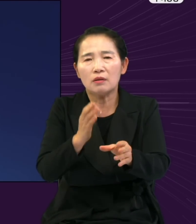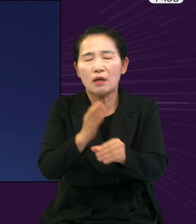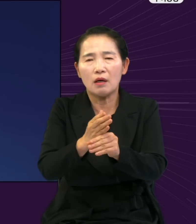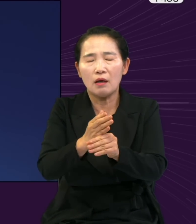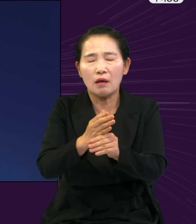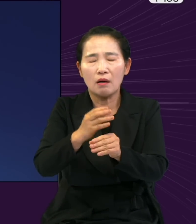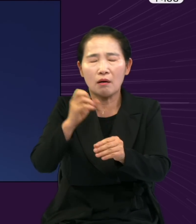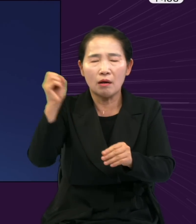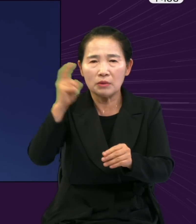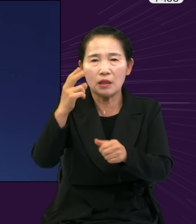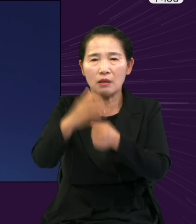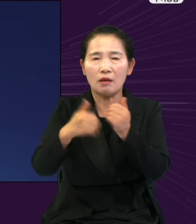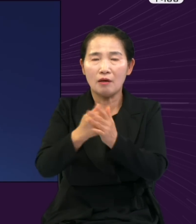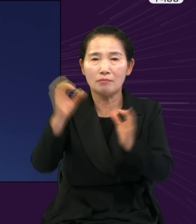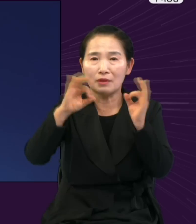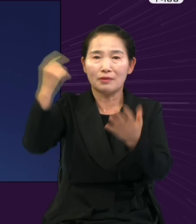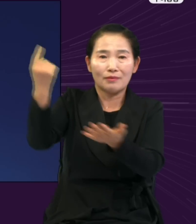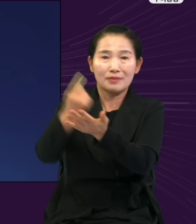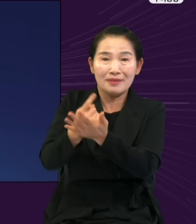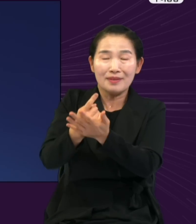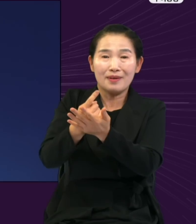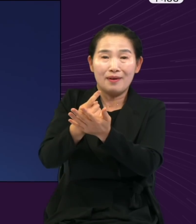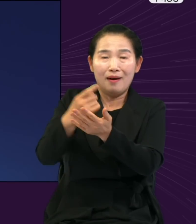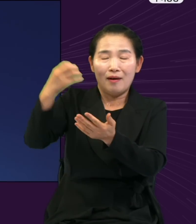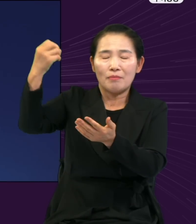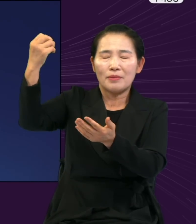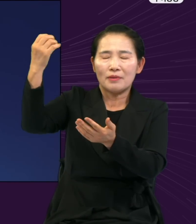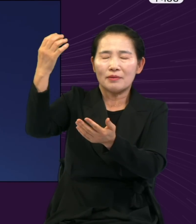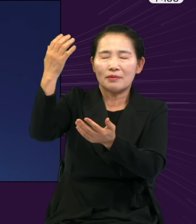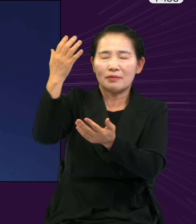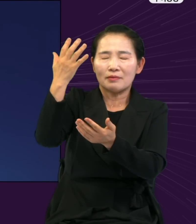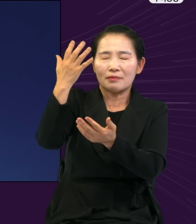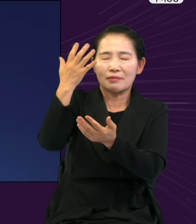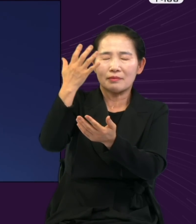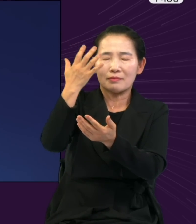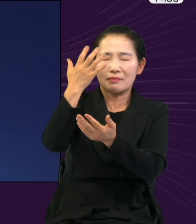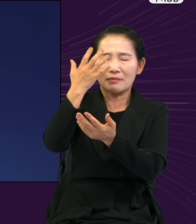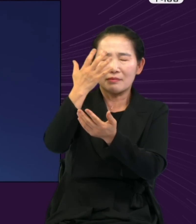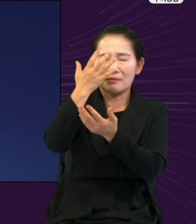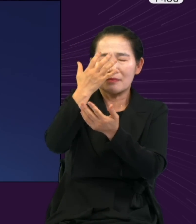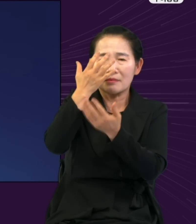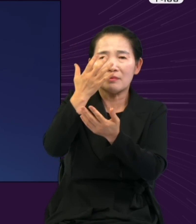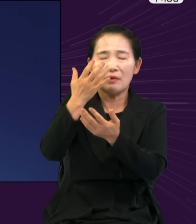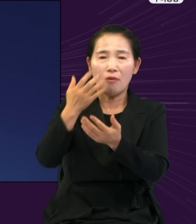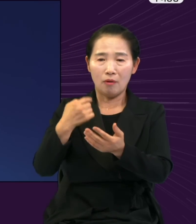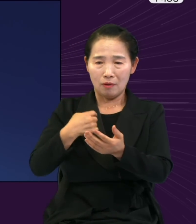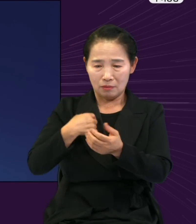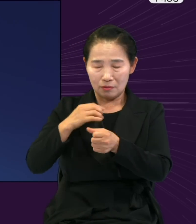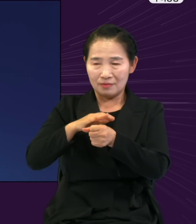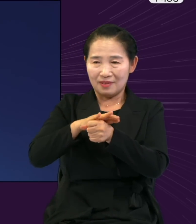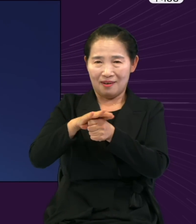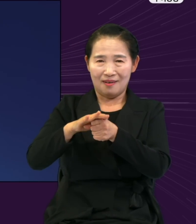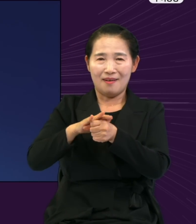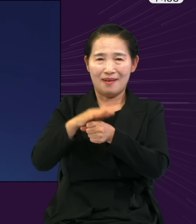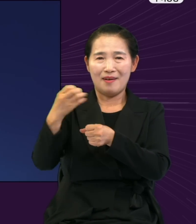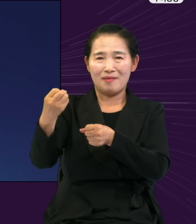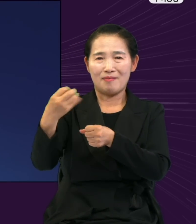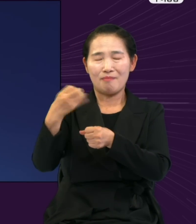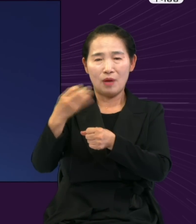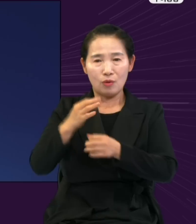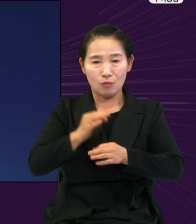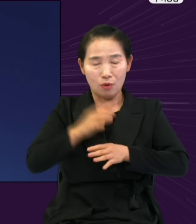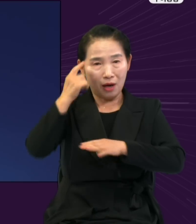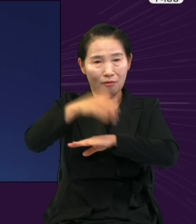찾아오셨습니다. 내가 너를 사랑한다. 내가 너를 향한 놀라운 계획을 가지고 있다.